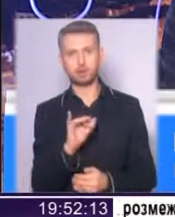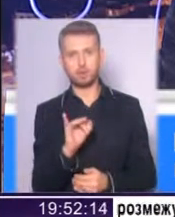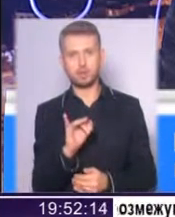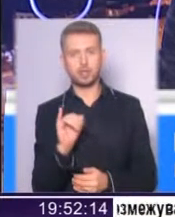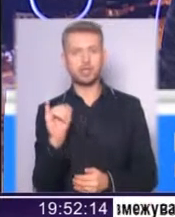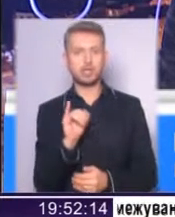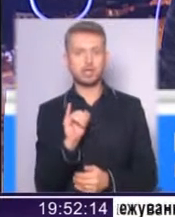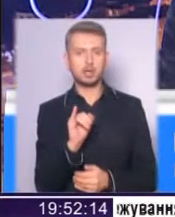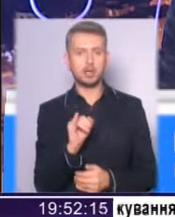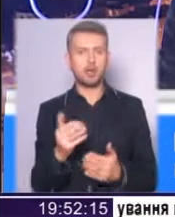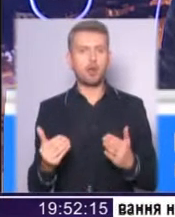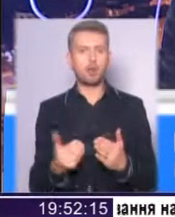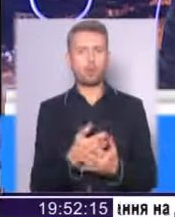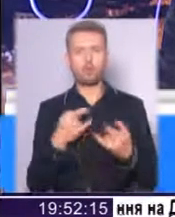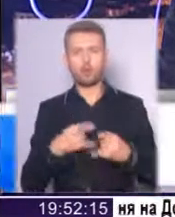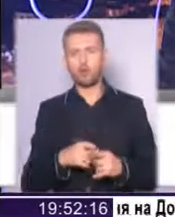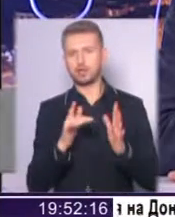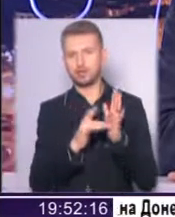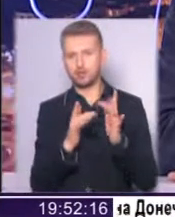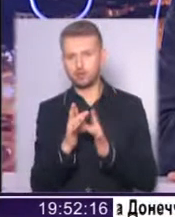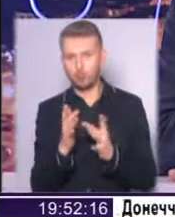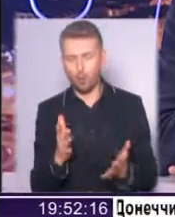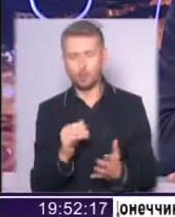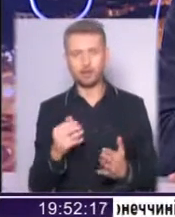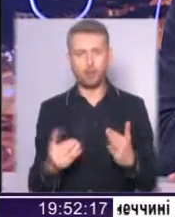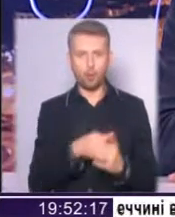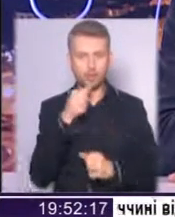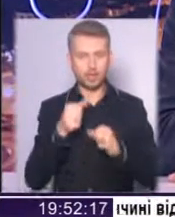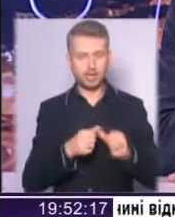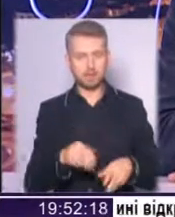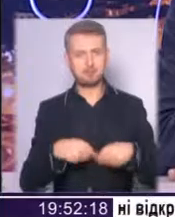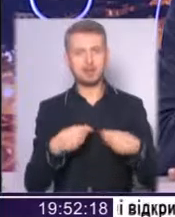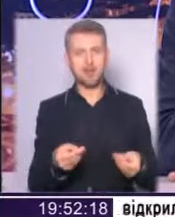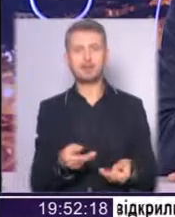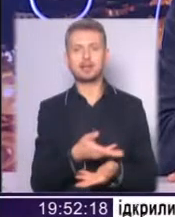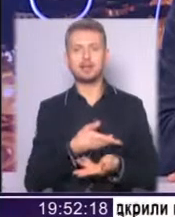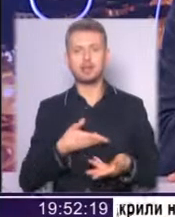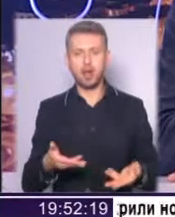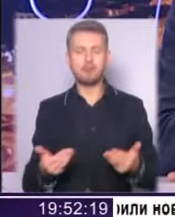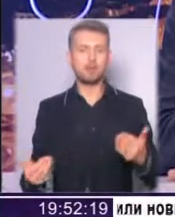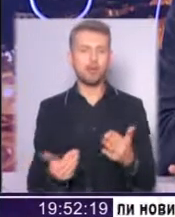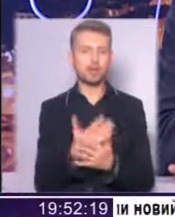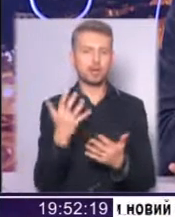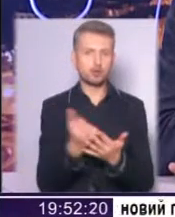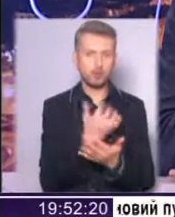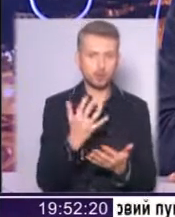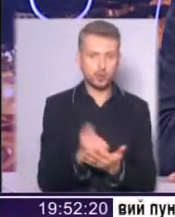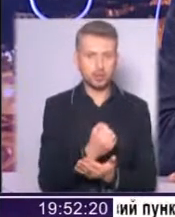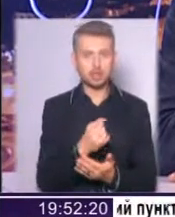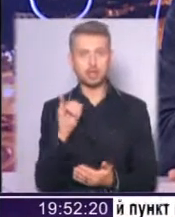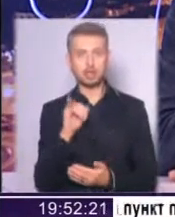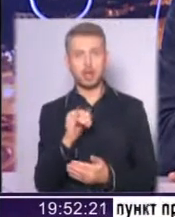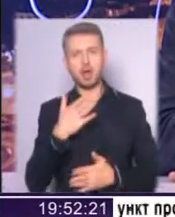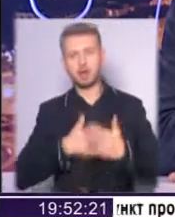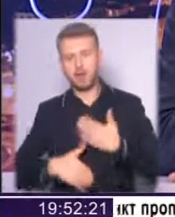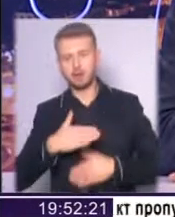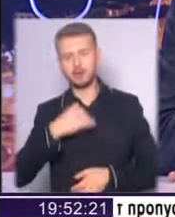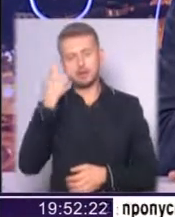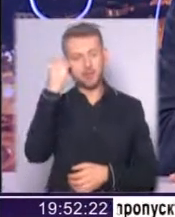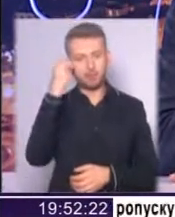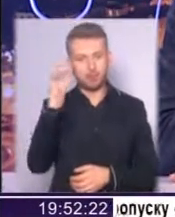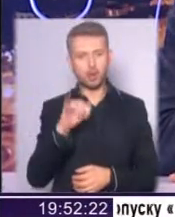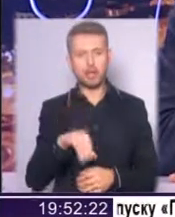25 грудня 2016 року? Я бажаю українцям позитивних змін, все ж таки достатку миру і любові в їхніх